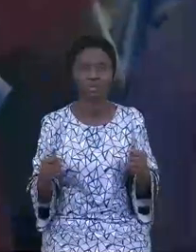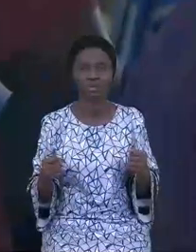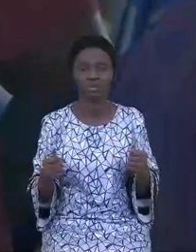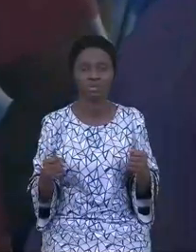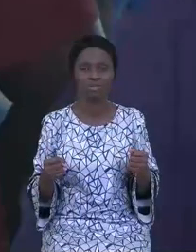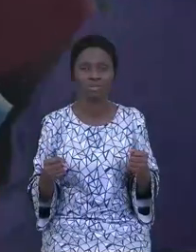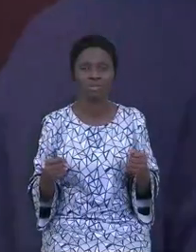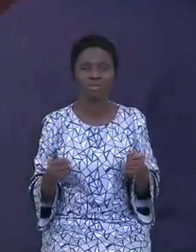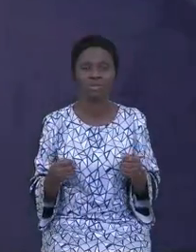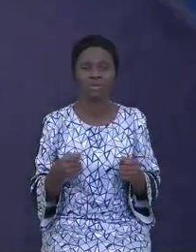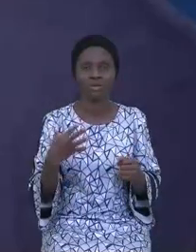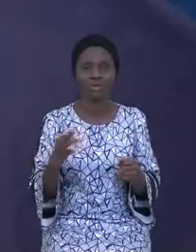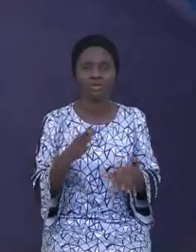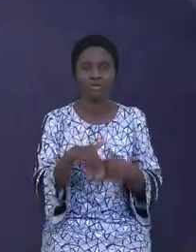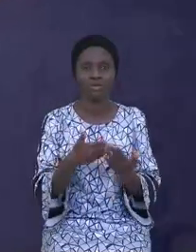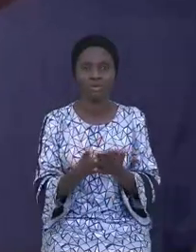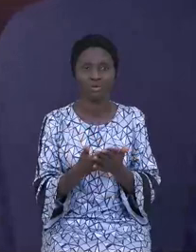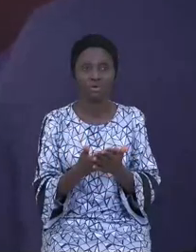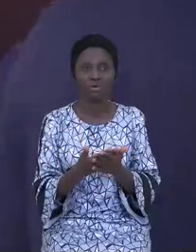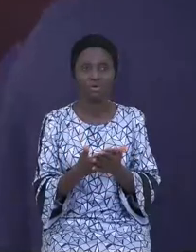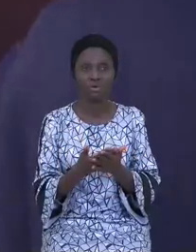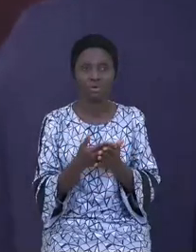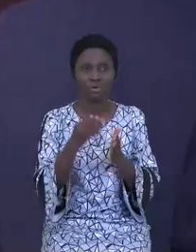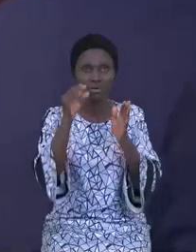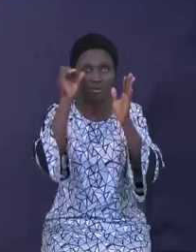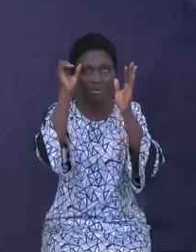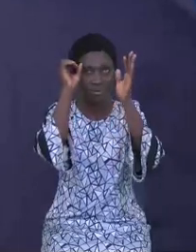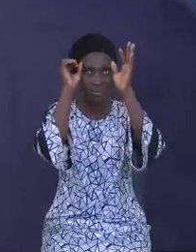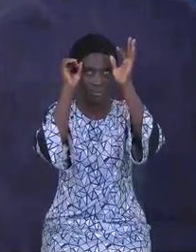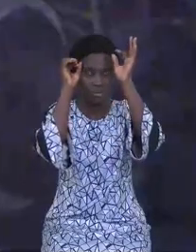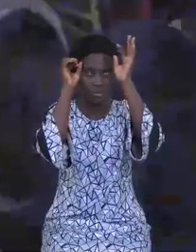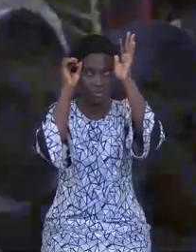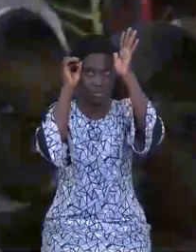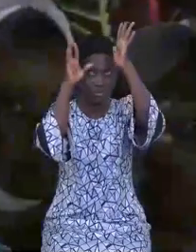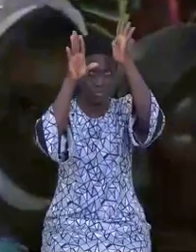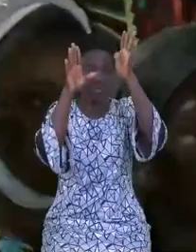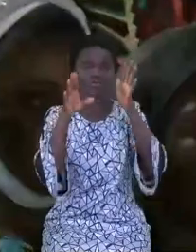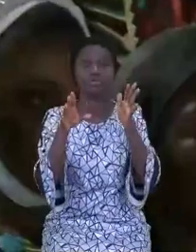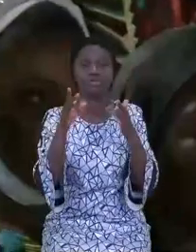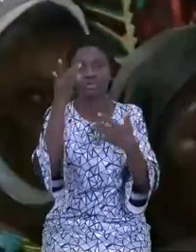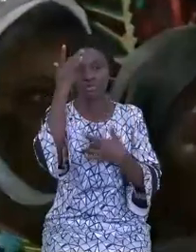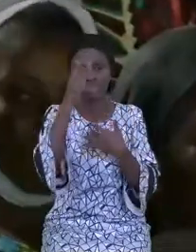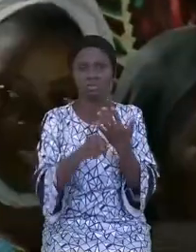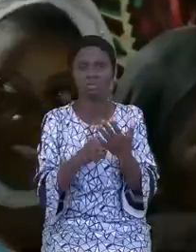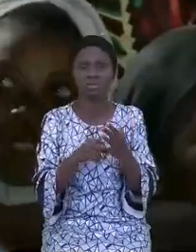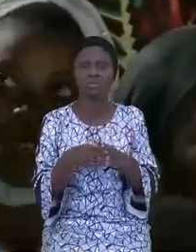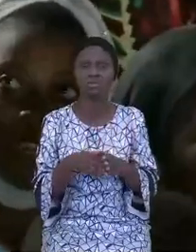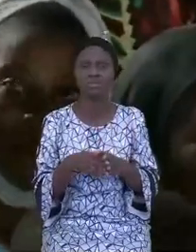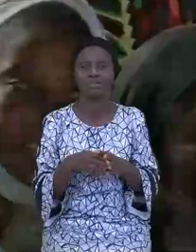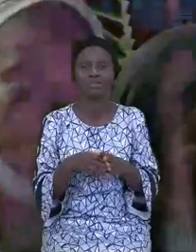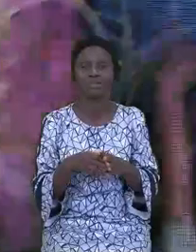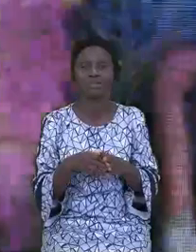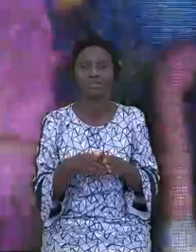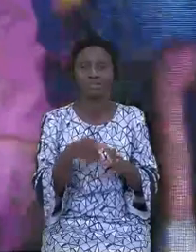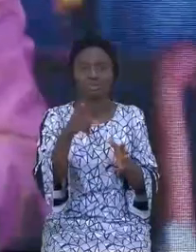Quand vous vous préparez, Vous avez la foi pour être guéri. Et vous